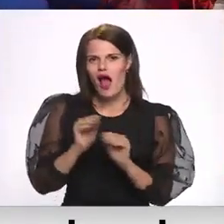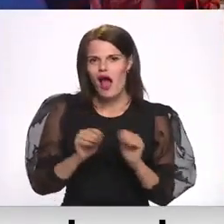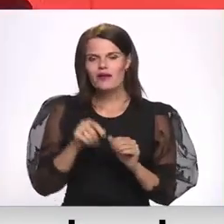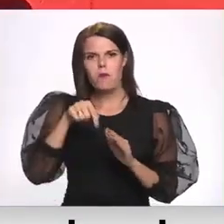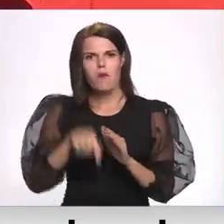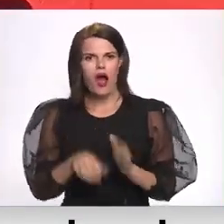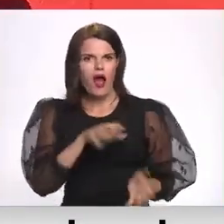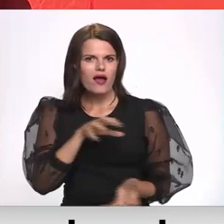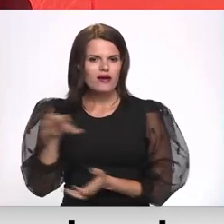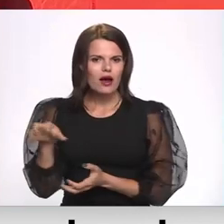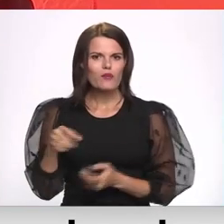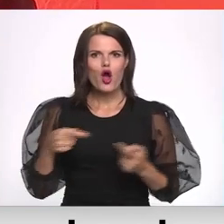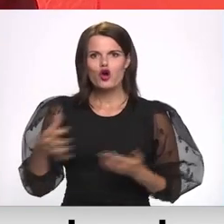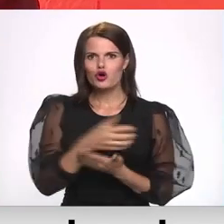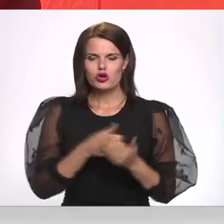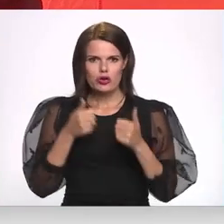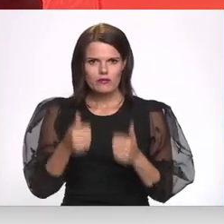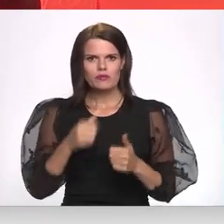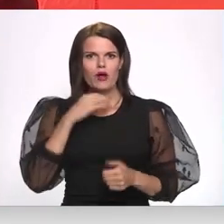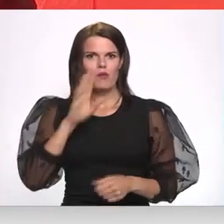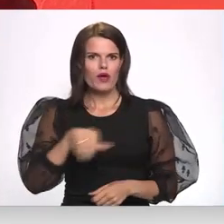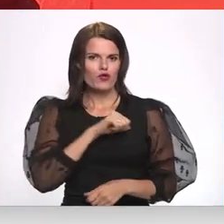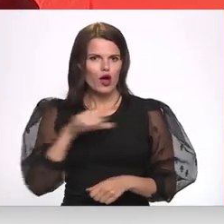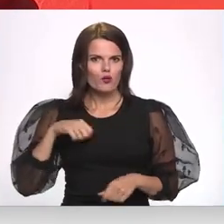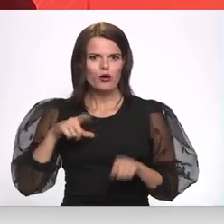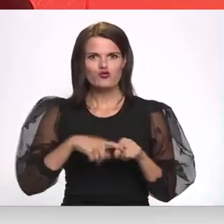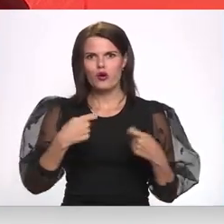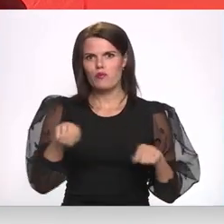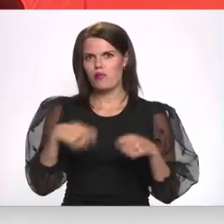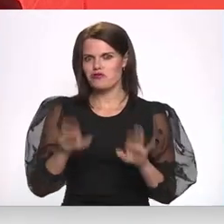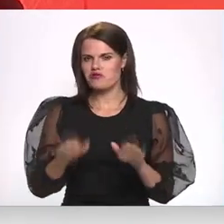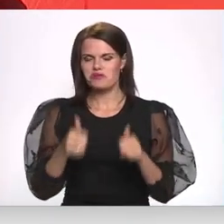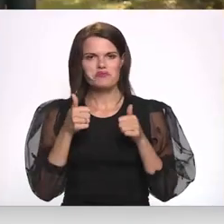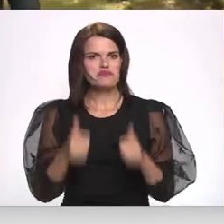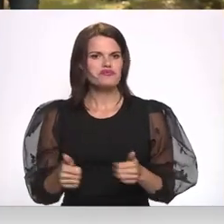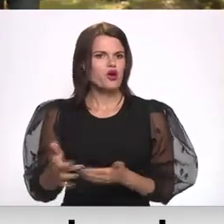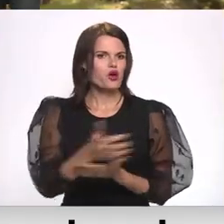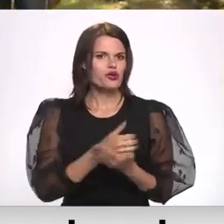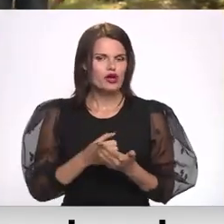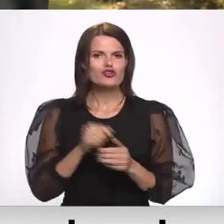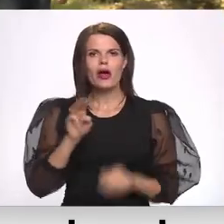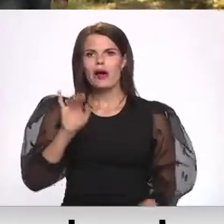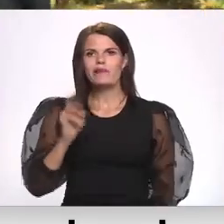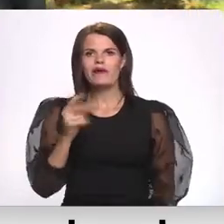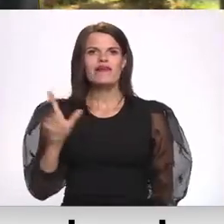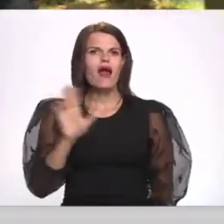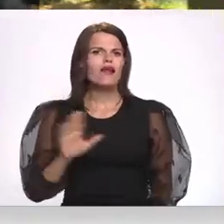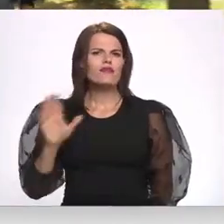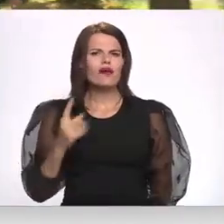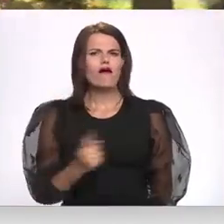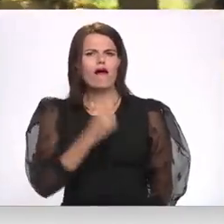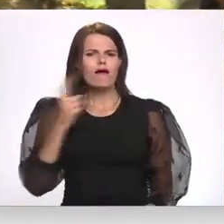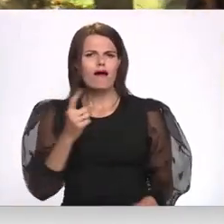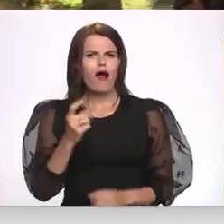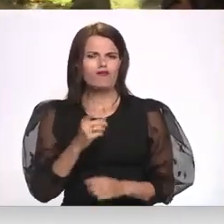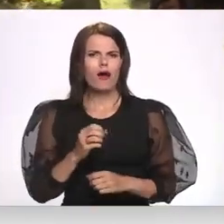tas pagrabā. Raža ir laba. Ietiek pašiem un vēl varat pārdot? Jā, protams, viennozīmīgi. Miķeļdiena ir gada auglīgās